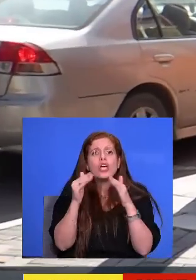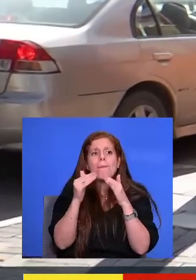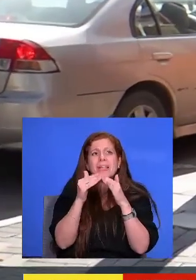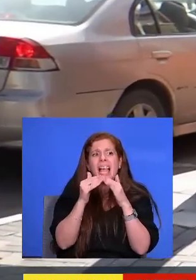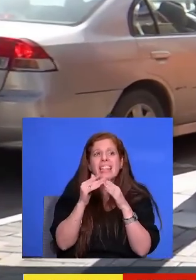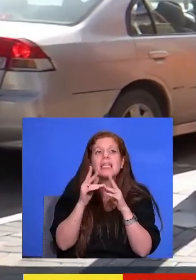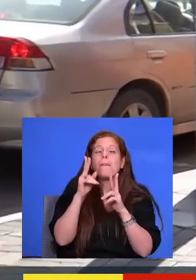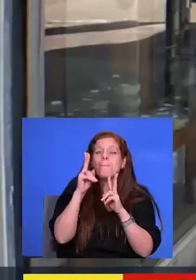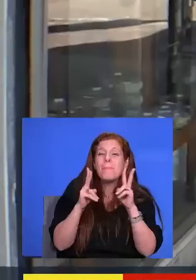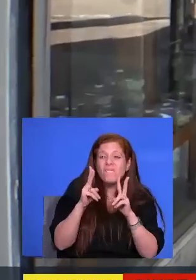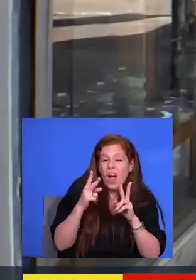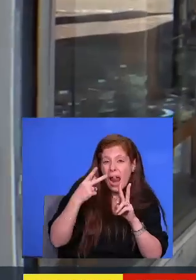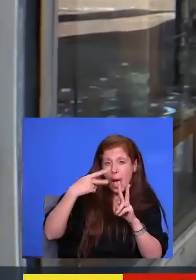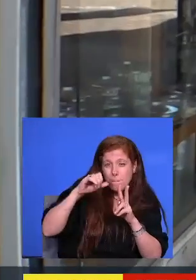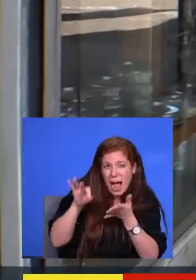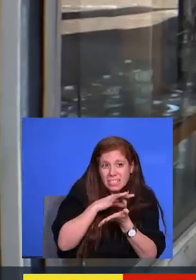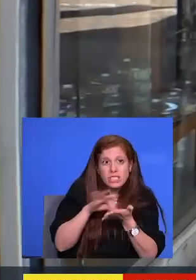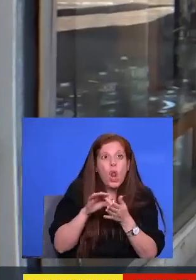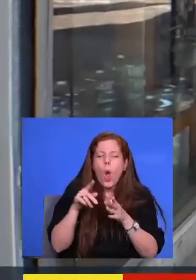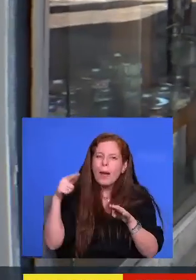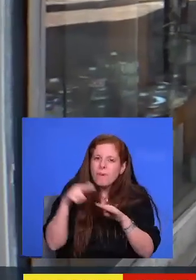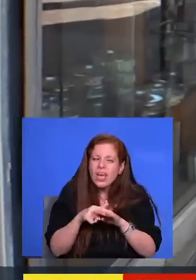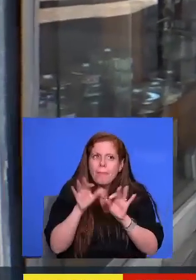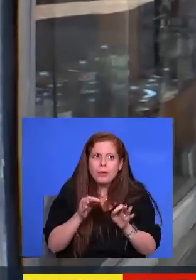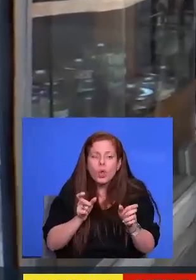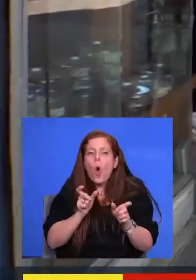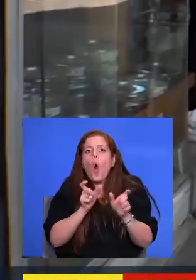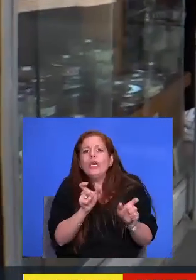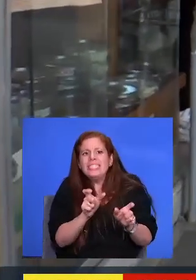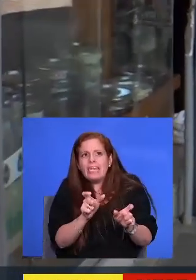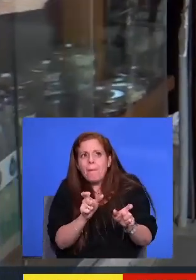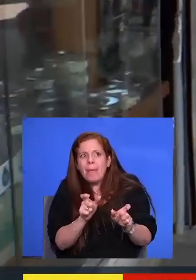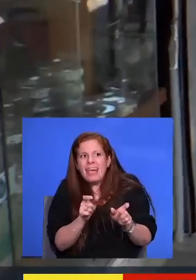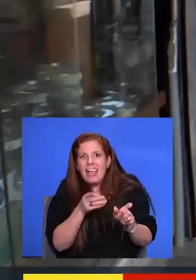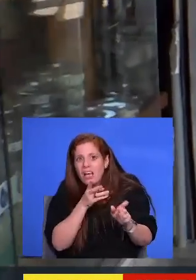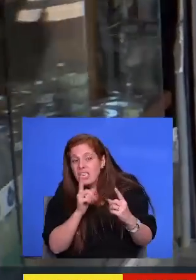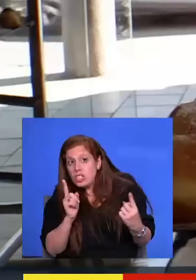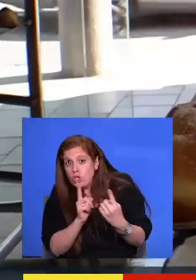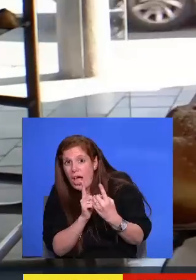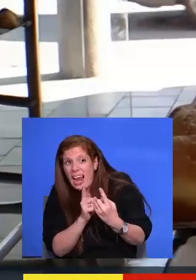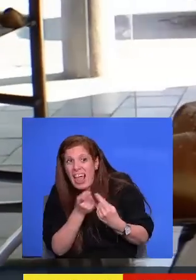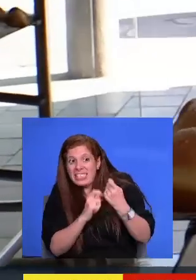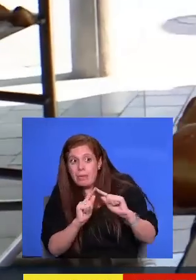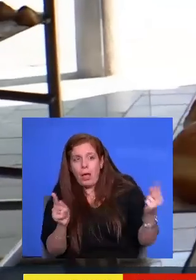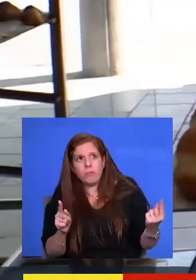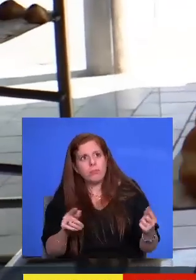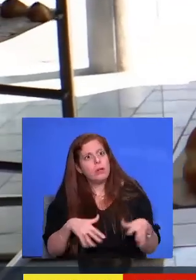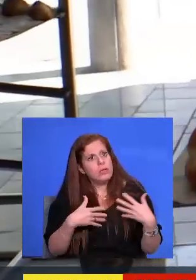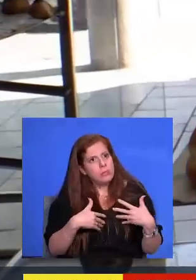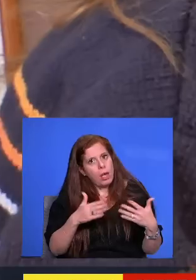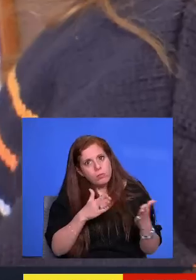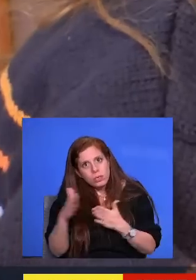רק מפריע להליכה, אלא ממש חוסם את הגישה לעסקים אחרים שנמצאים בצד. אני אשמח מאוד אם יזיזו את זה